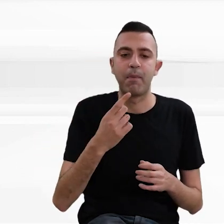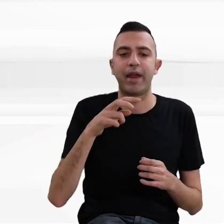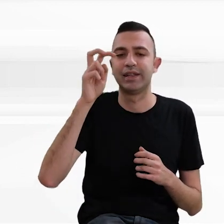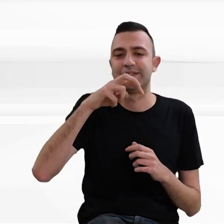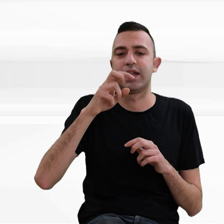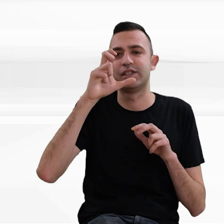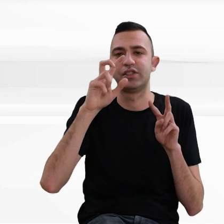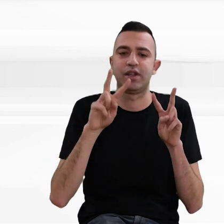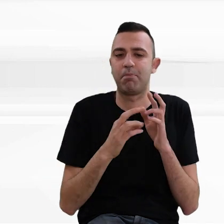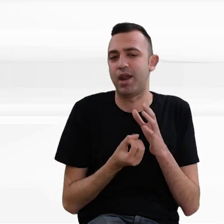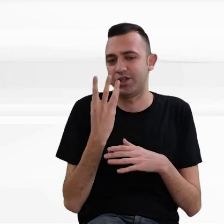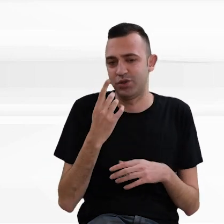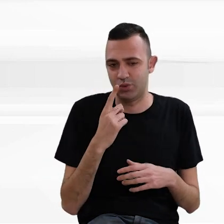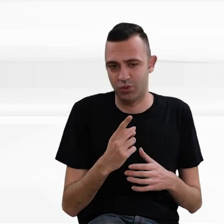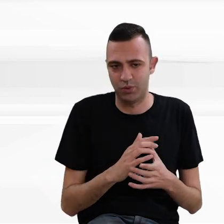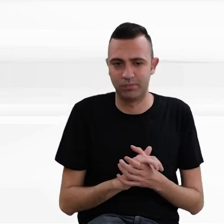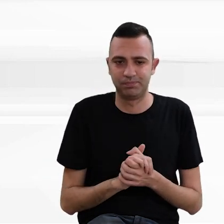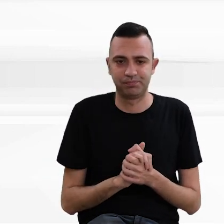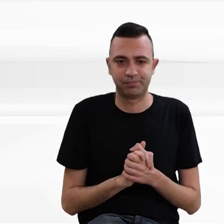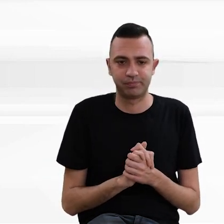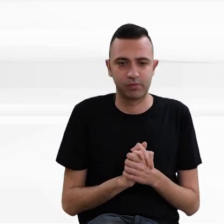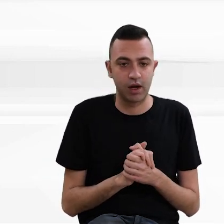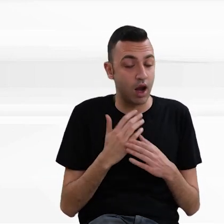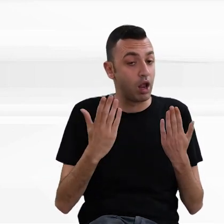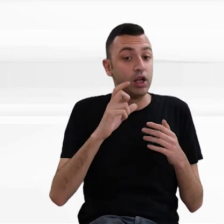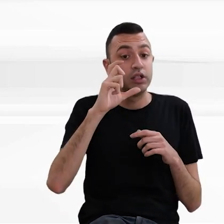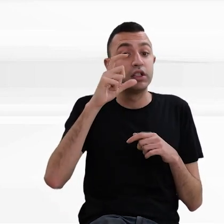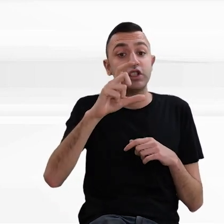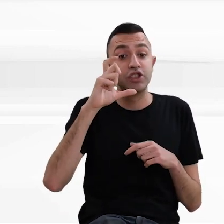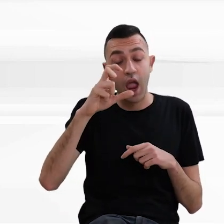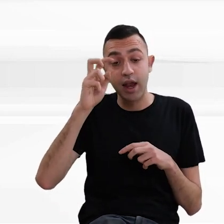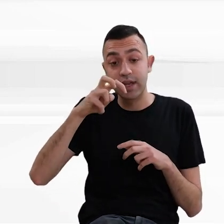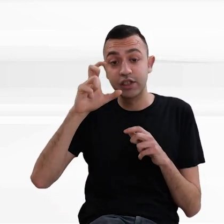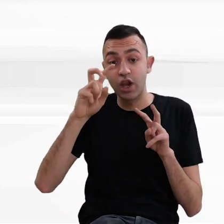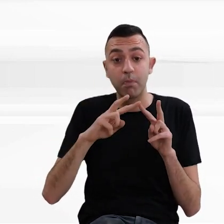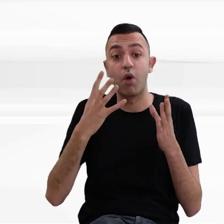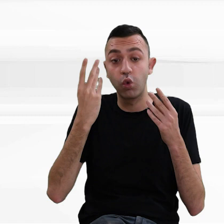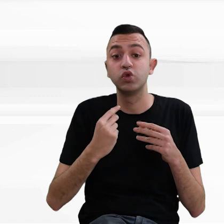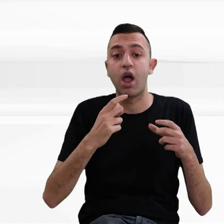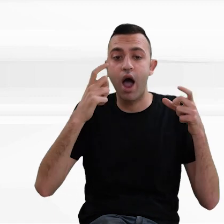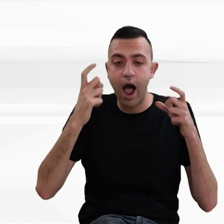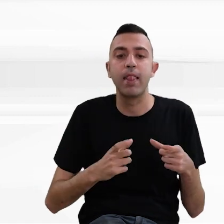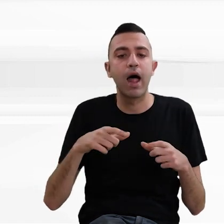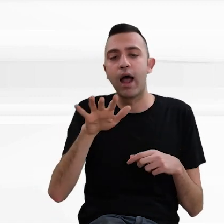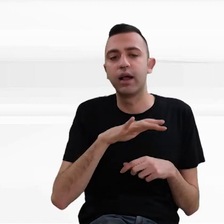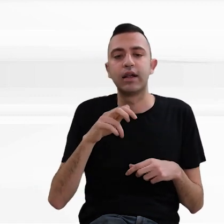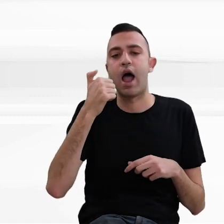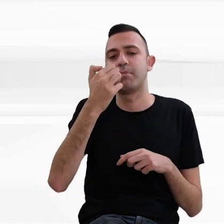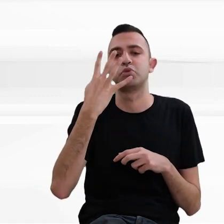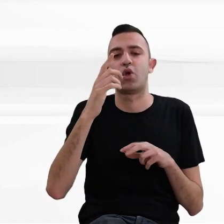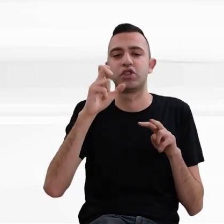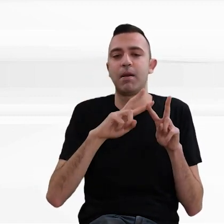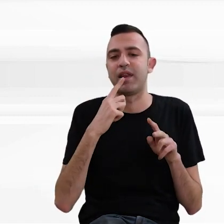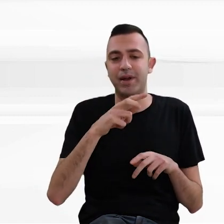8 santimetre çıkar sevgili öğrenciler Eğer cenin bir kenar uzunluğu 8'si alanında sekizin karesinden